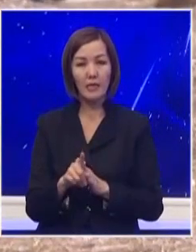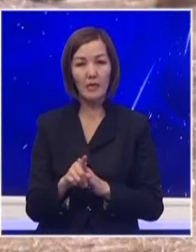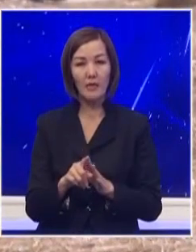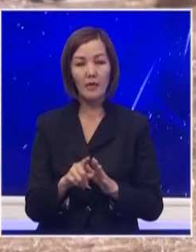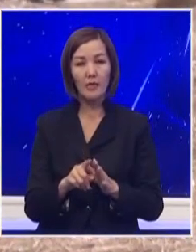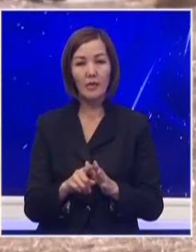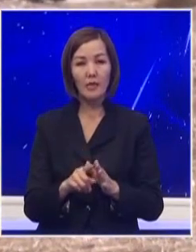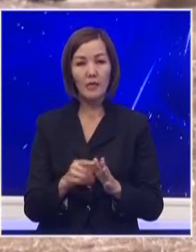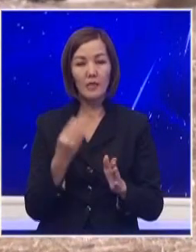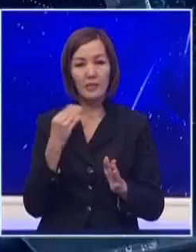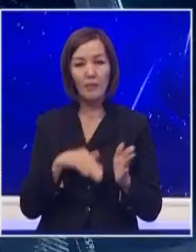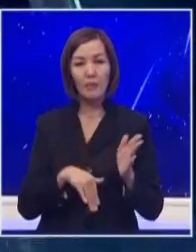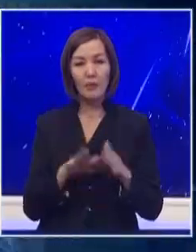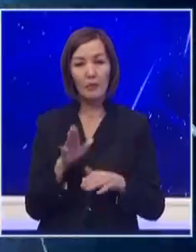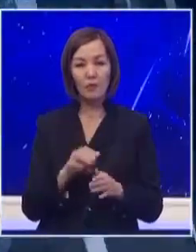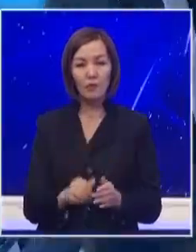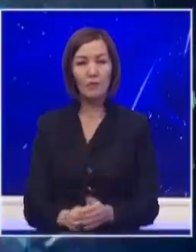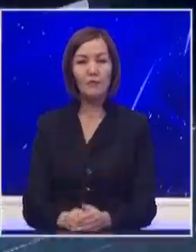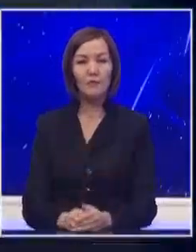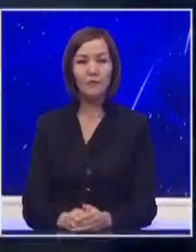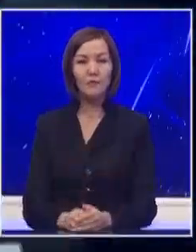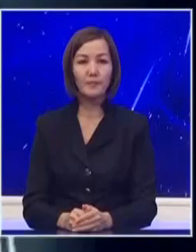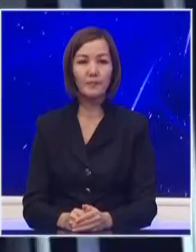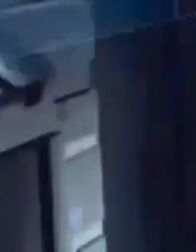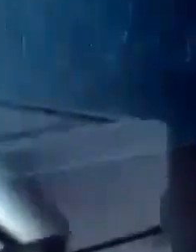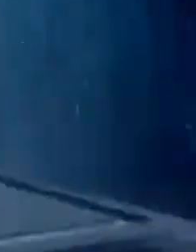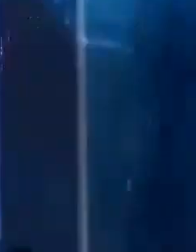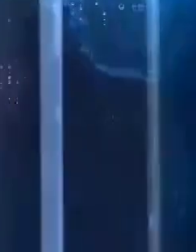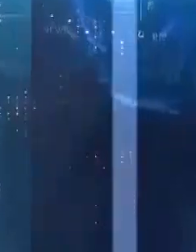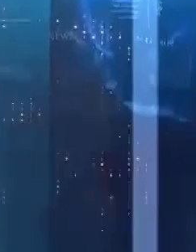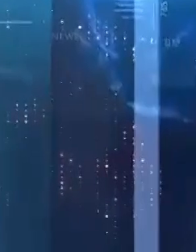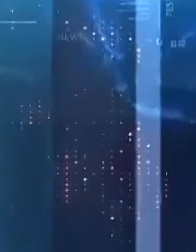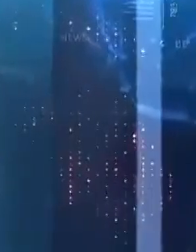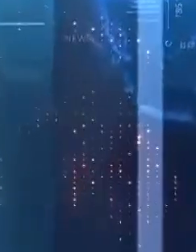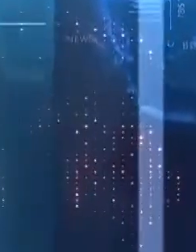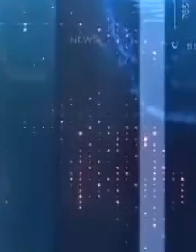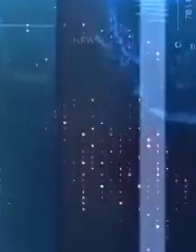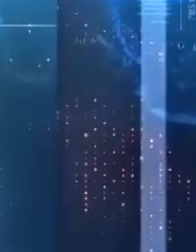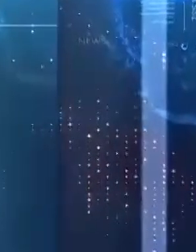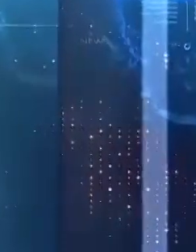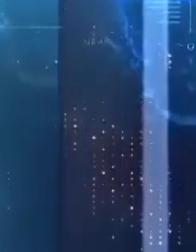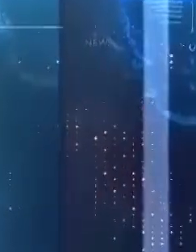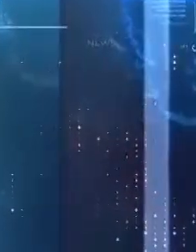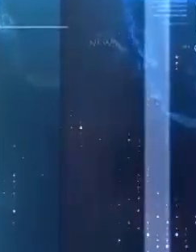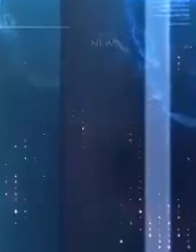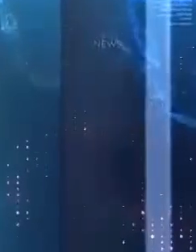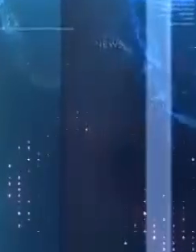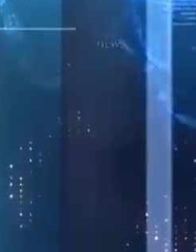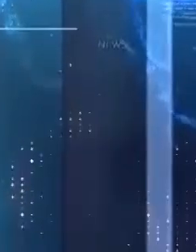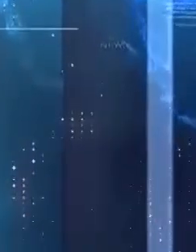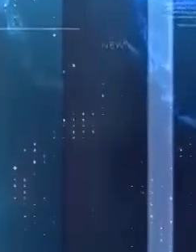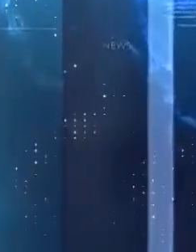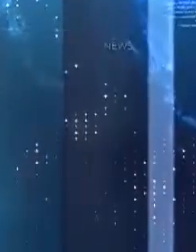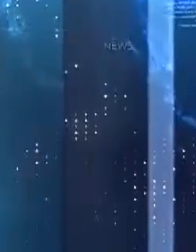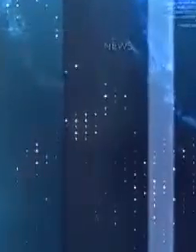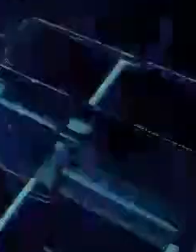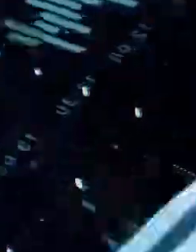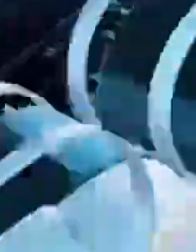егілді. Жыл сайын олардың алқабы азаюда. Оған су тапшылығы себеп болып отыр. Егінің кеуіп кетіп шығынға батуға тәуекел